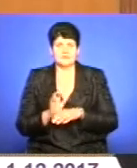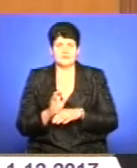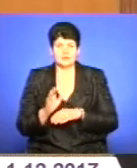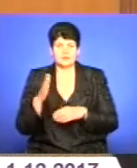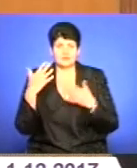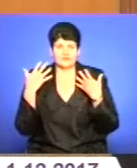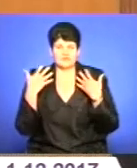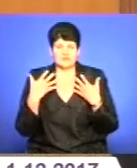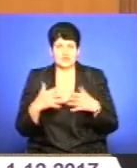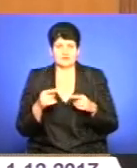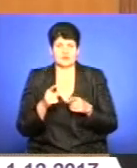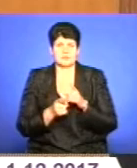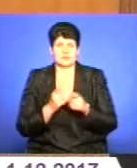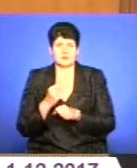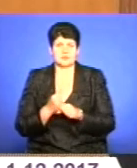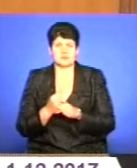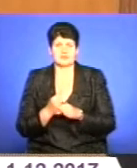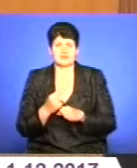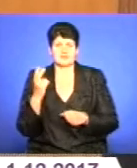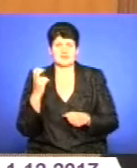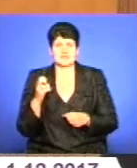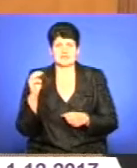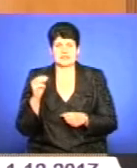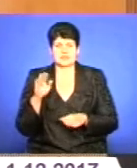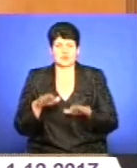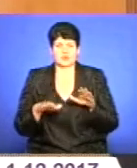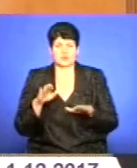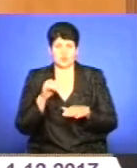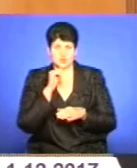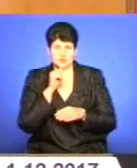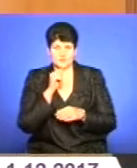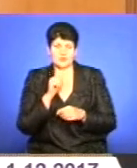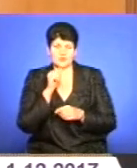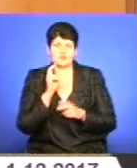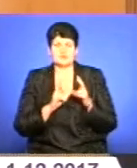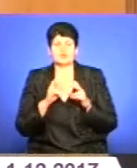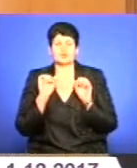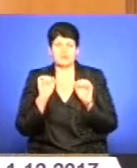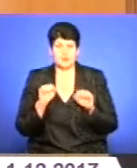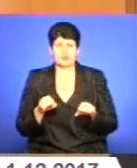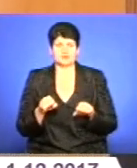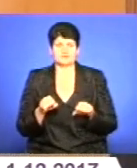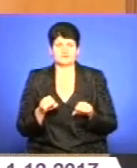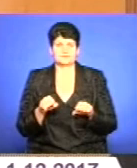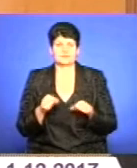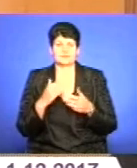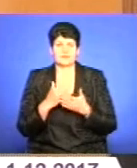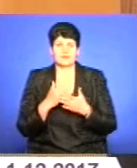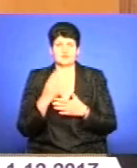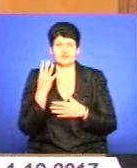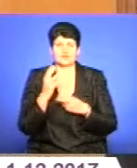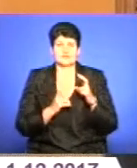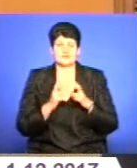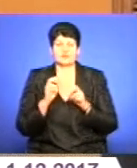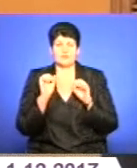вже з того, що переробили, 200 тисяч тонн цукру. Цукрові заводи можуть, на сьогодні, цих наявних 4 заводи,